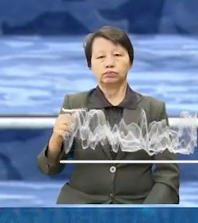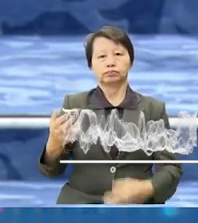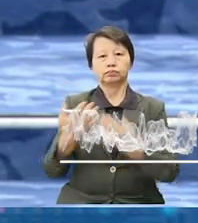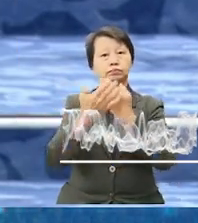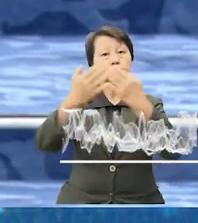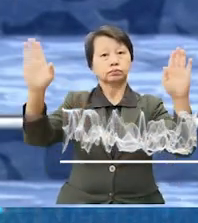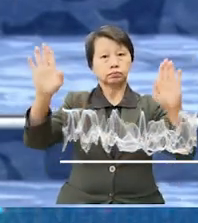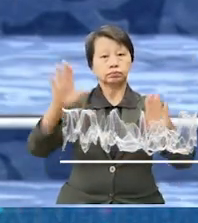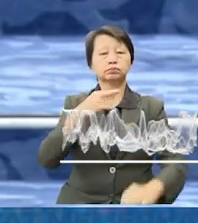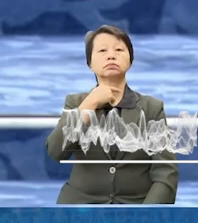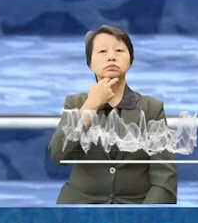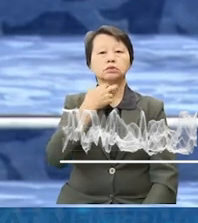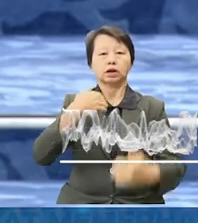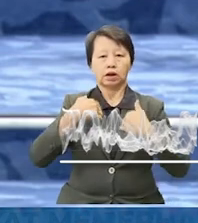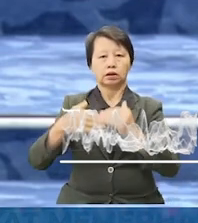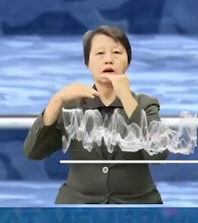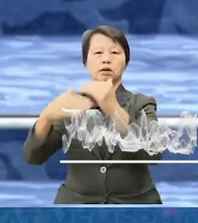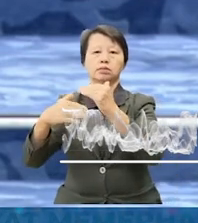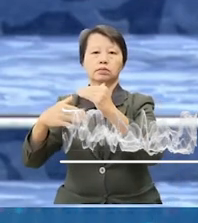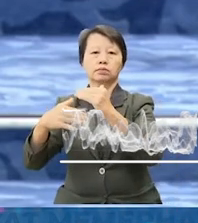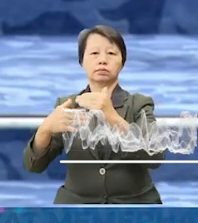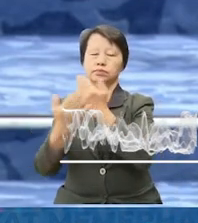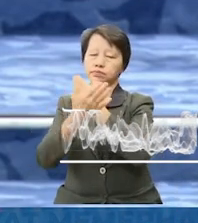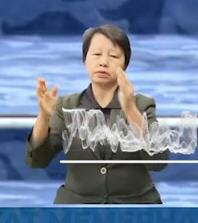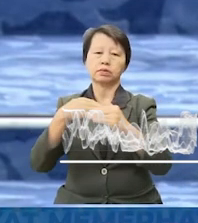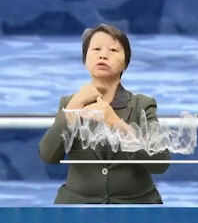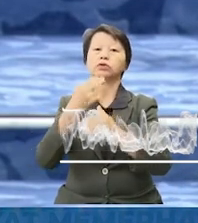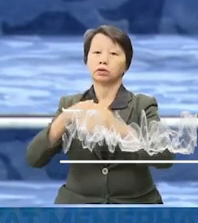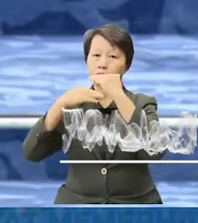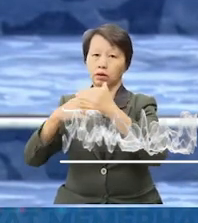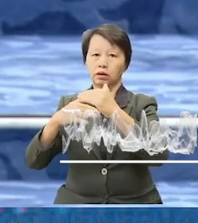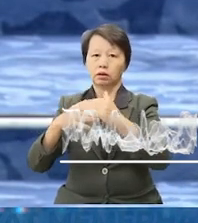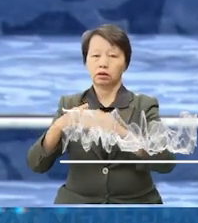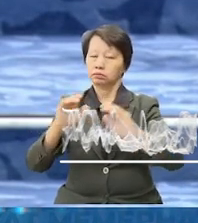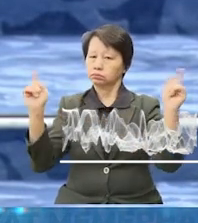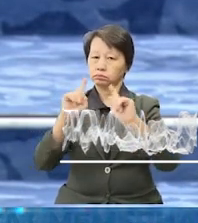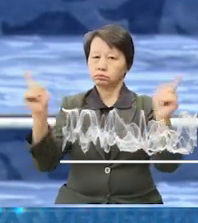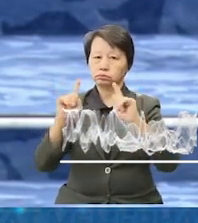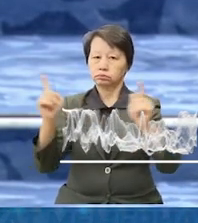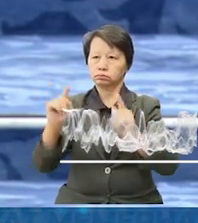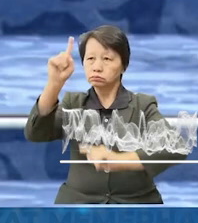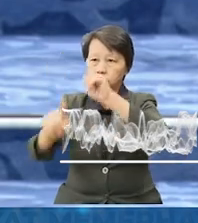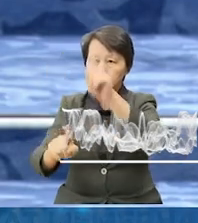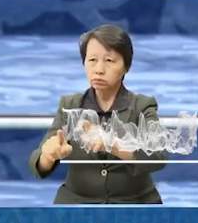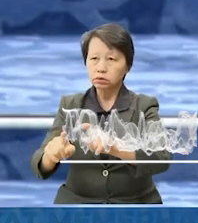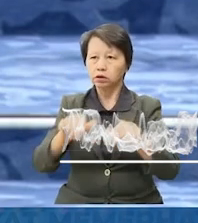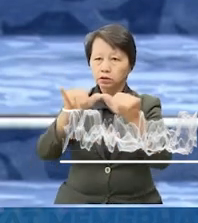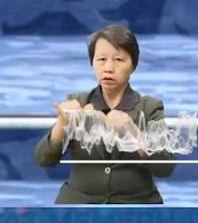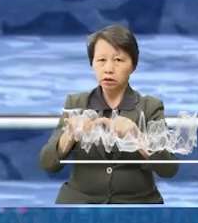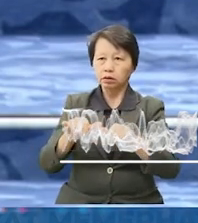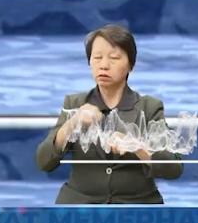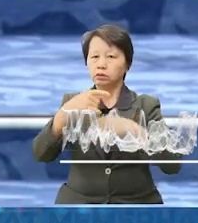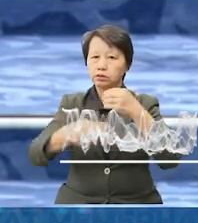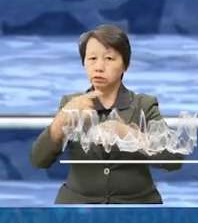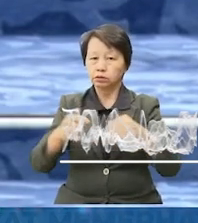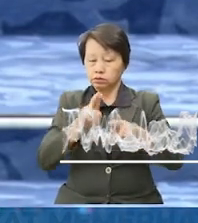Kebebasan bersuara itu ada pula hadnya. Selama tidak mempersoal tentang hak, tentang taraf, tentang